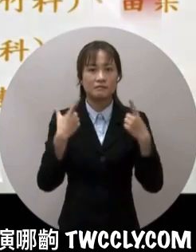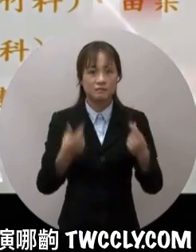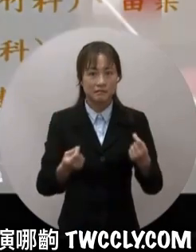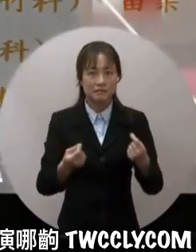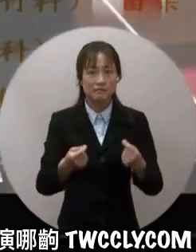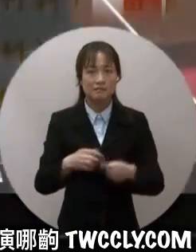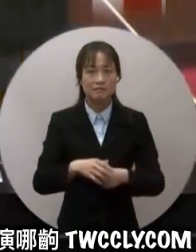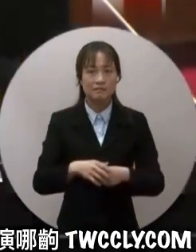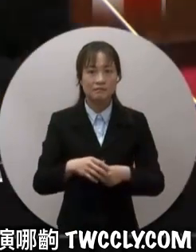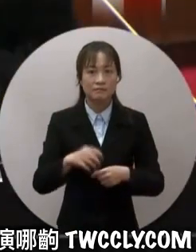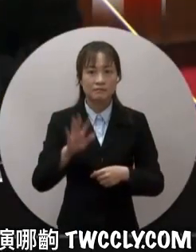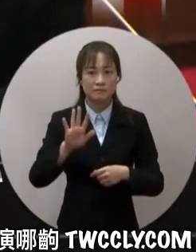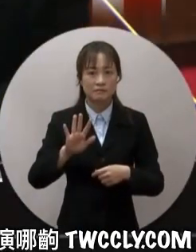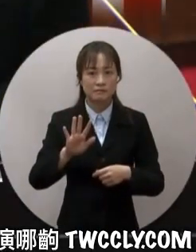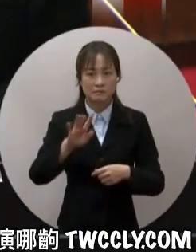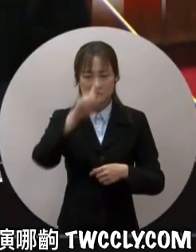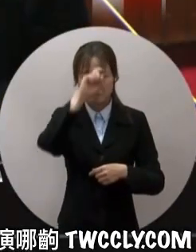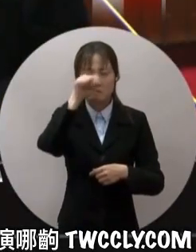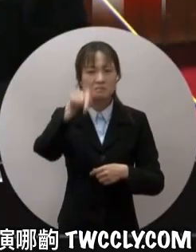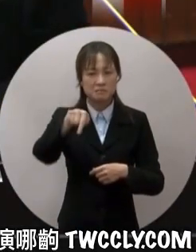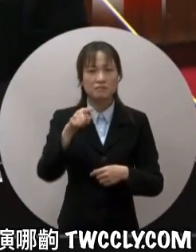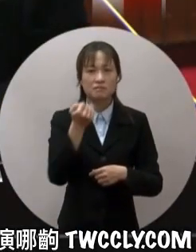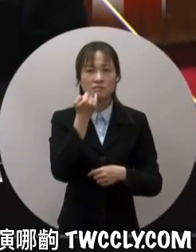地希望把我撐過